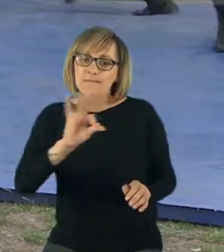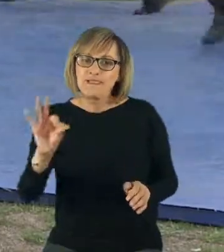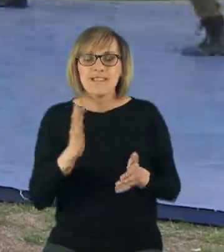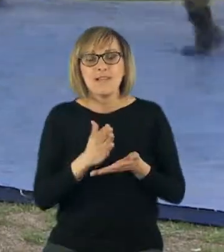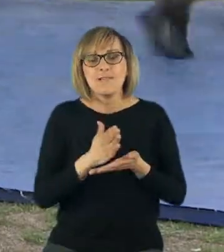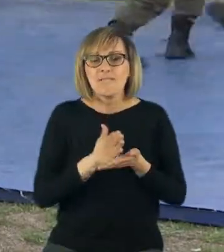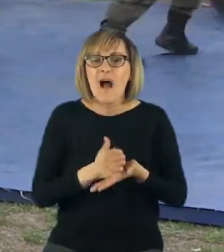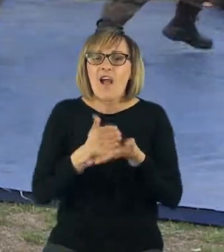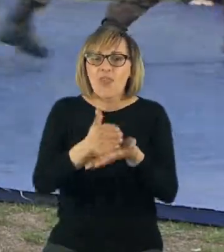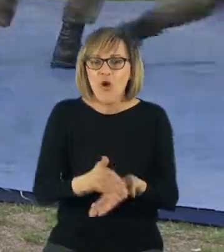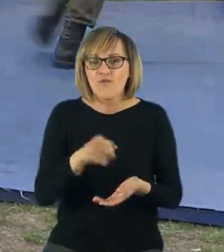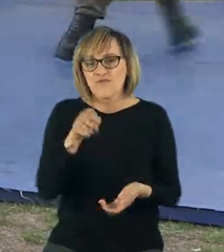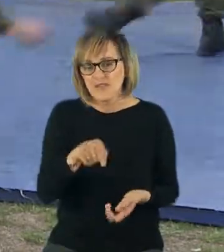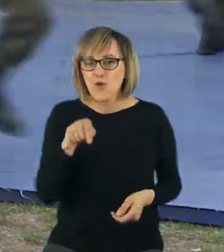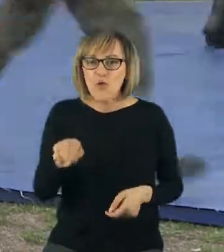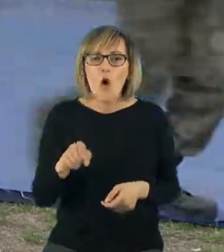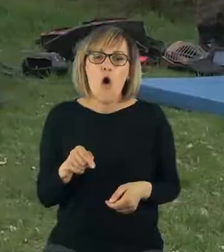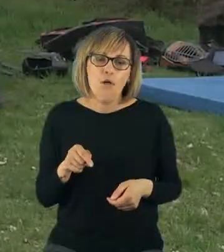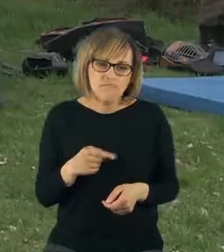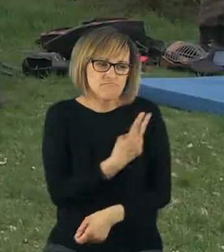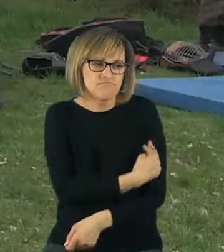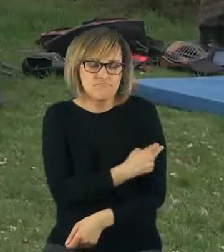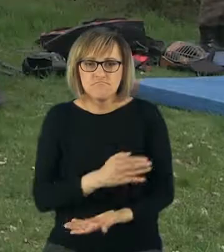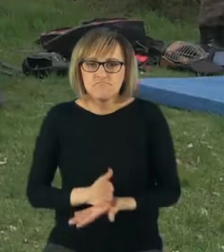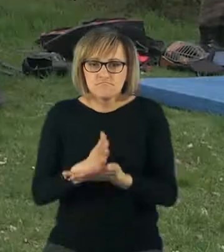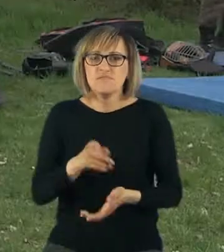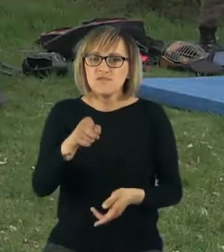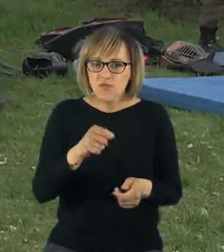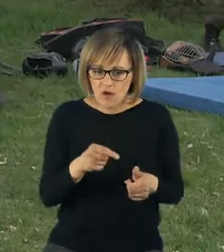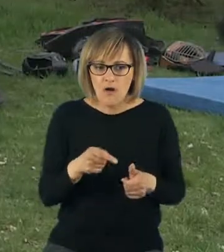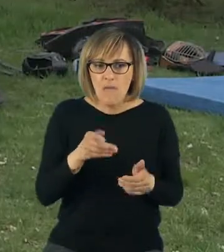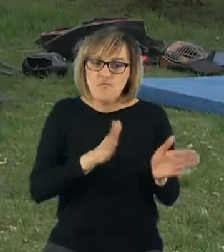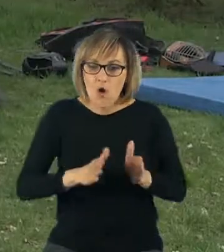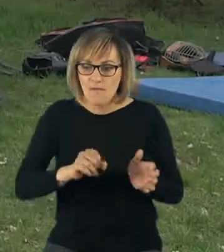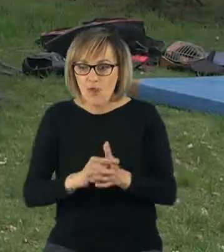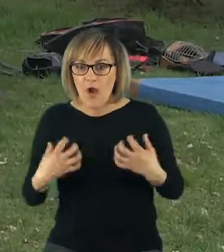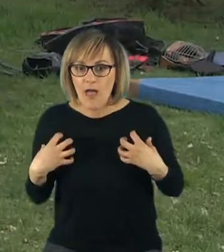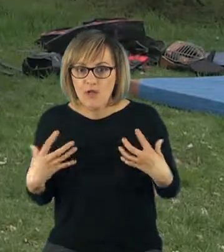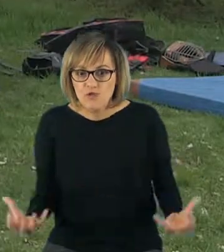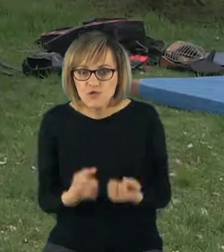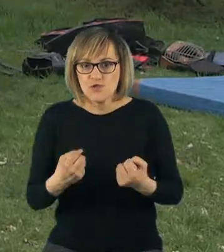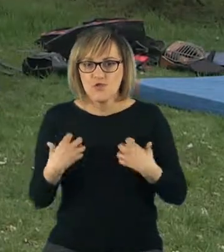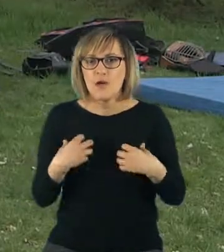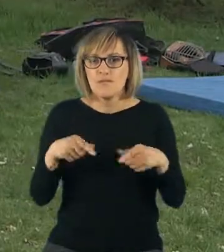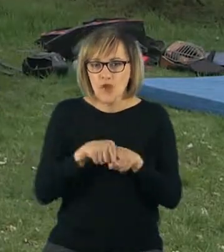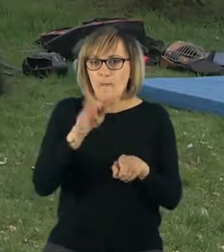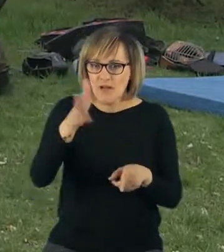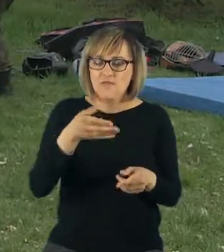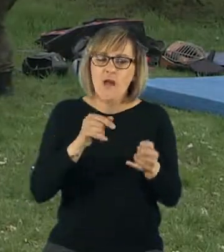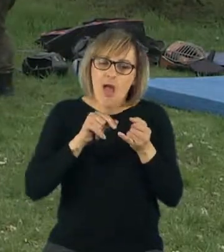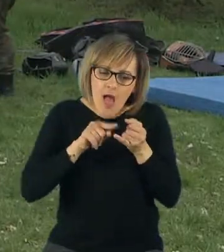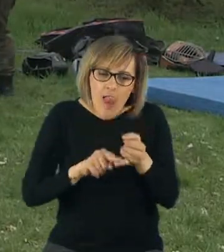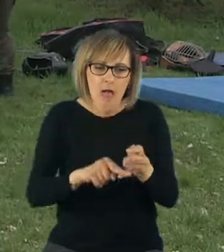wymienionych przeze mnie służb, bo mamy oczywiście strażaków, ratowników, ale i policjantów, i żołnierzy, więc będą